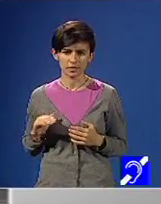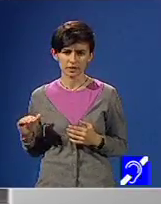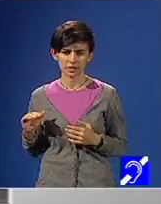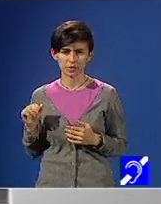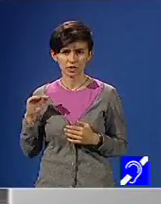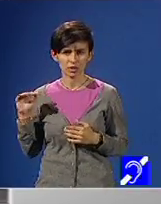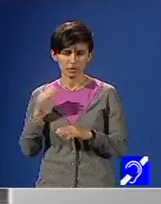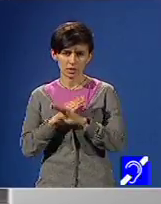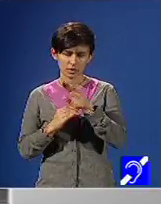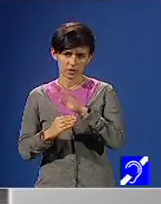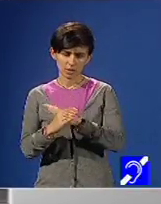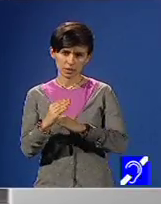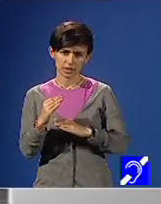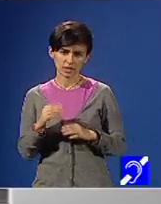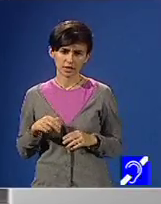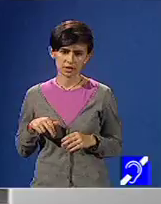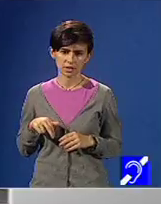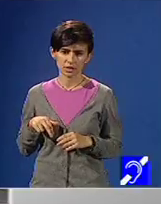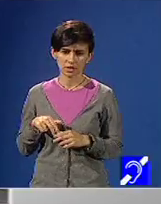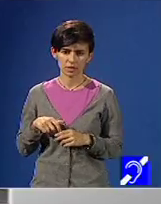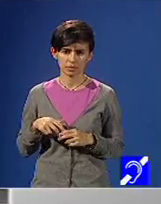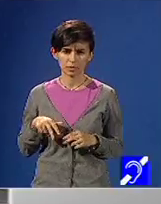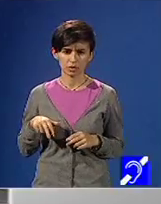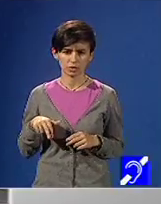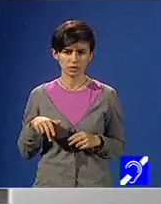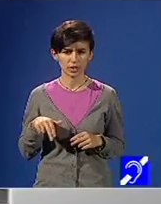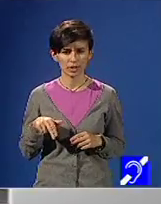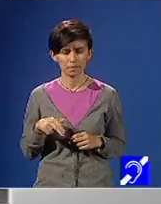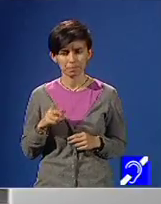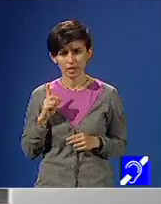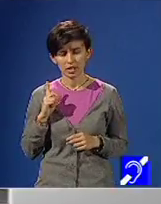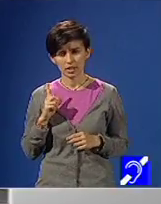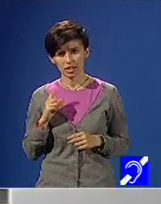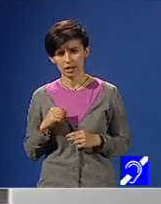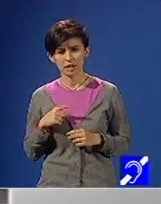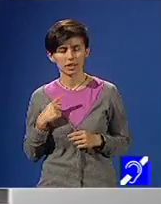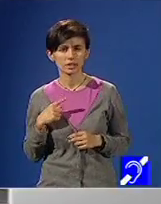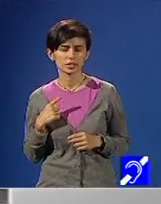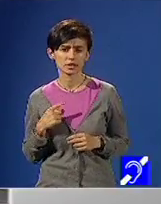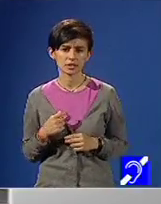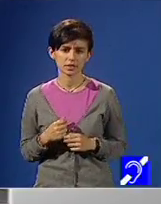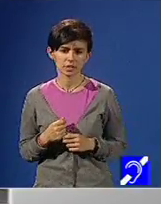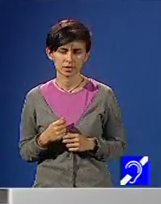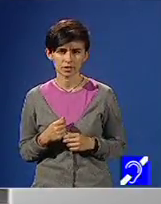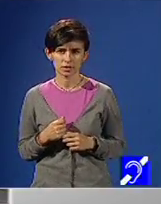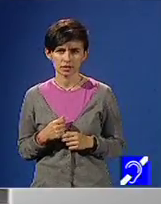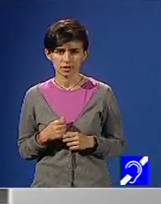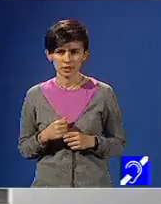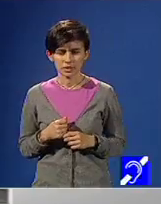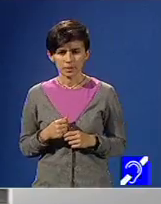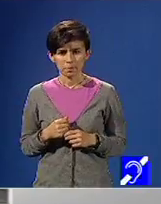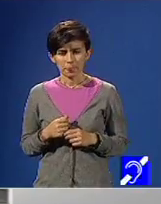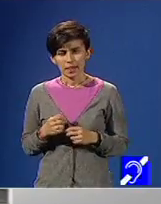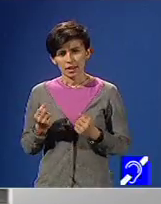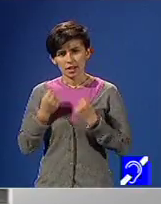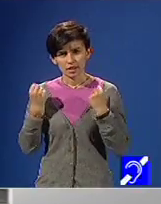cu dizabilități neuromotorii, dar nu numai. Există și activități